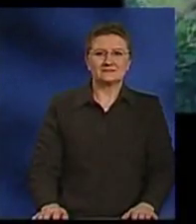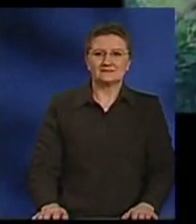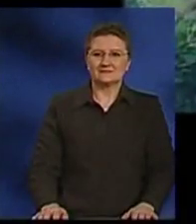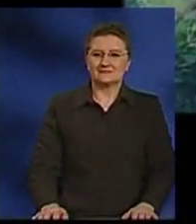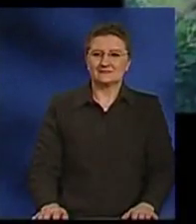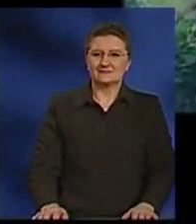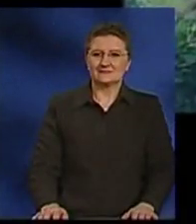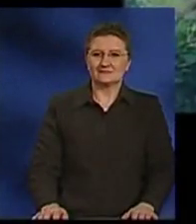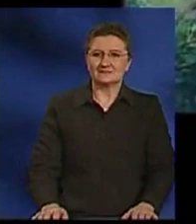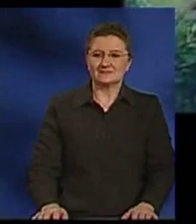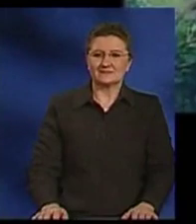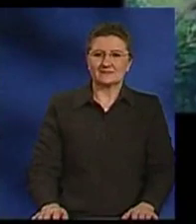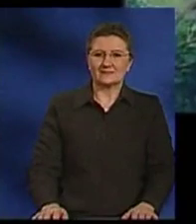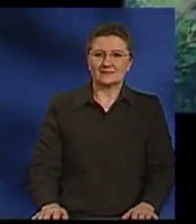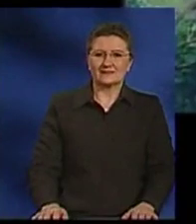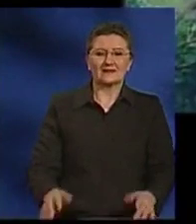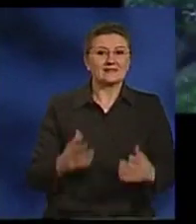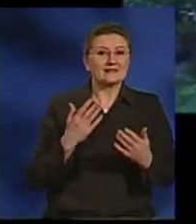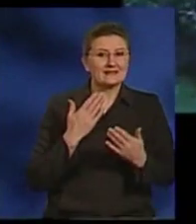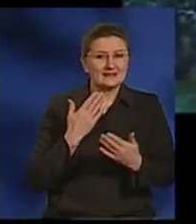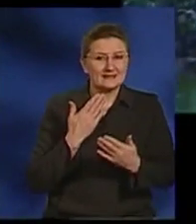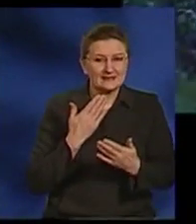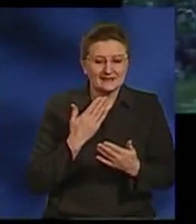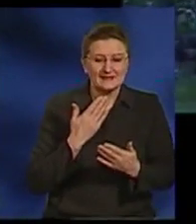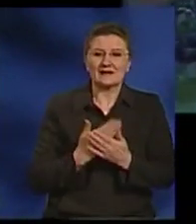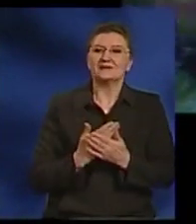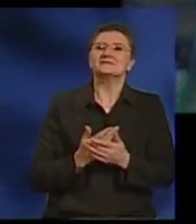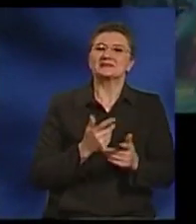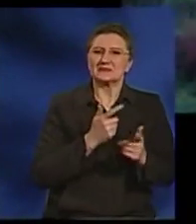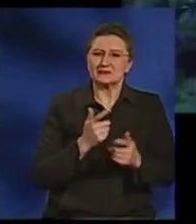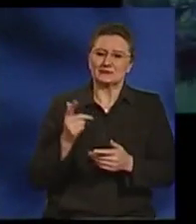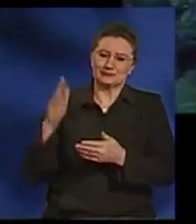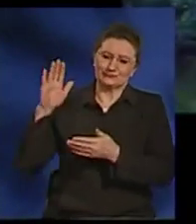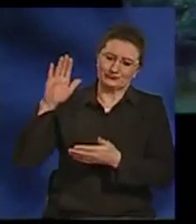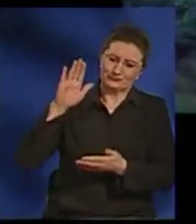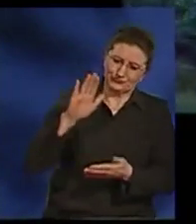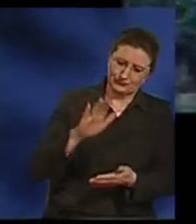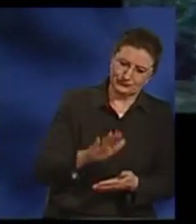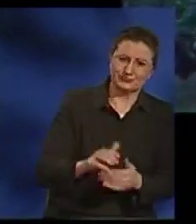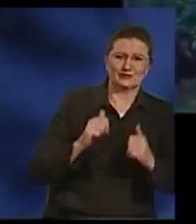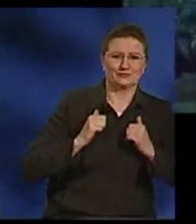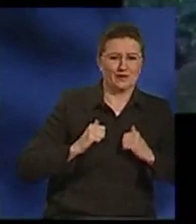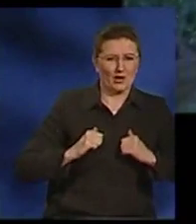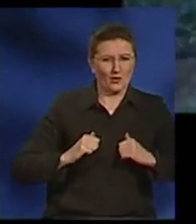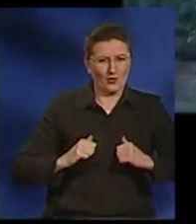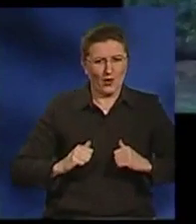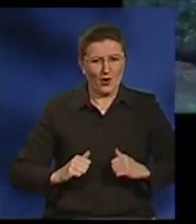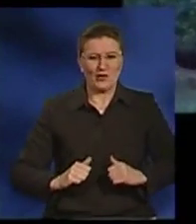Так, Даггер ровнее. Готовимся к приземлению спокойнее.